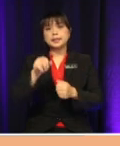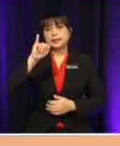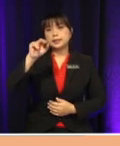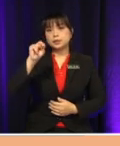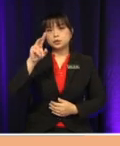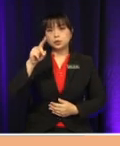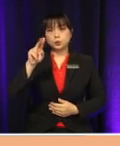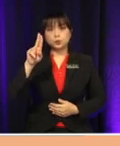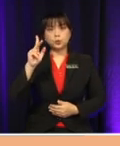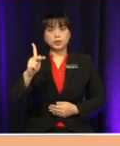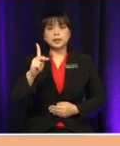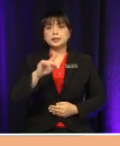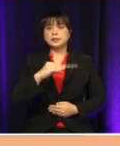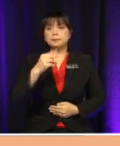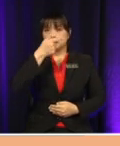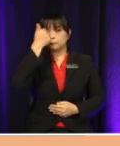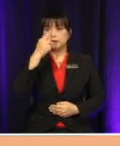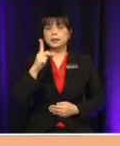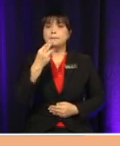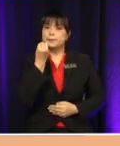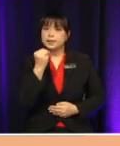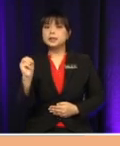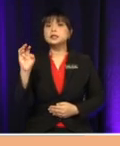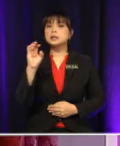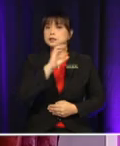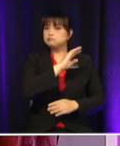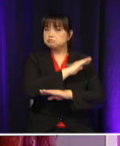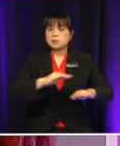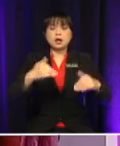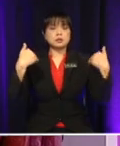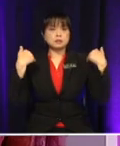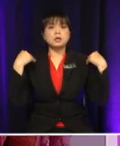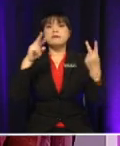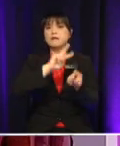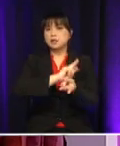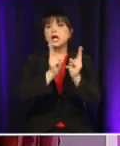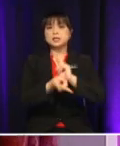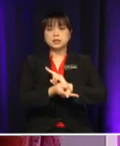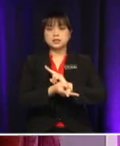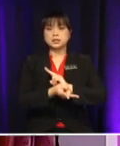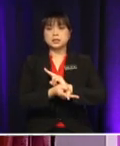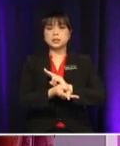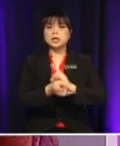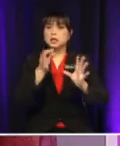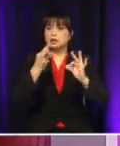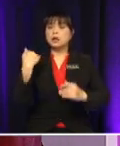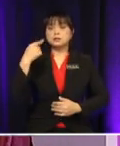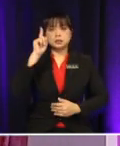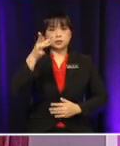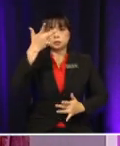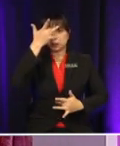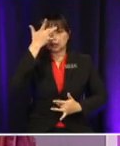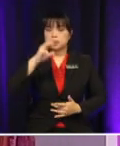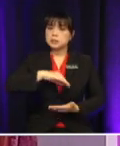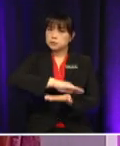ya so itu menyebabkan mereka tiada variasi kalau dia tiada wariasi kalau ada persatu penyakit semua akan